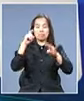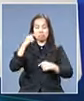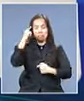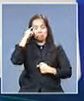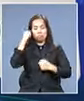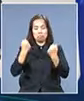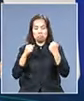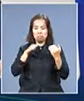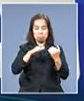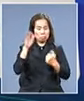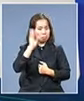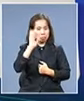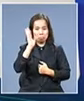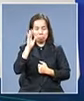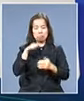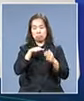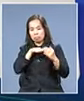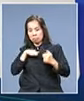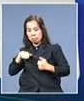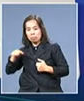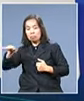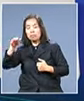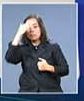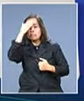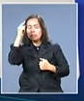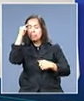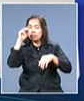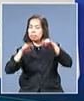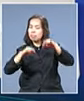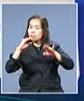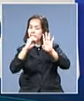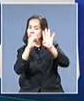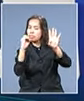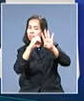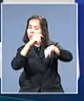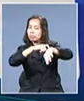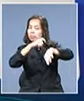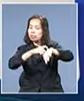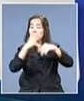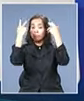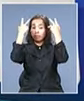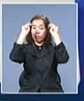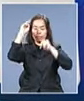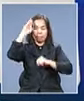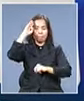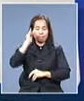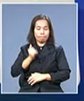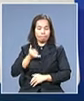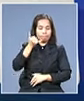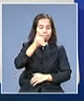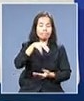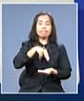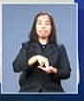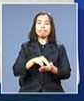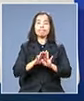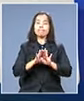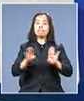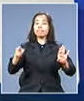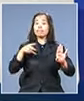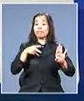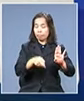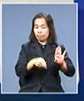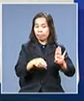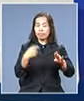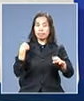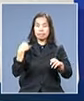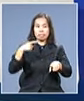างานนี้ค่อนข้างใหญ่ครับ16นาฬิกาโดยประมาณนะครับท่านนายกรัฐมนตรีจะเข้าไปเปิดครับทั้งแยกเทวกรรมครับซึ่งเป็นจุดตัดของถน